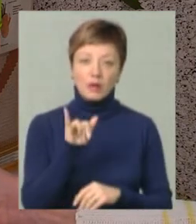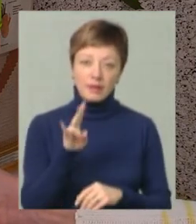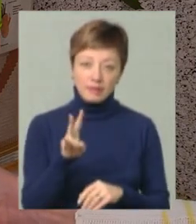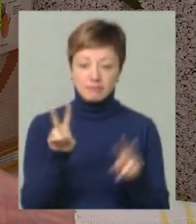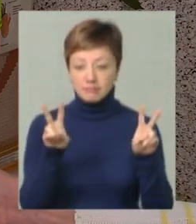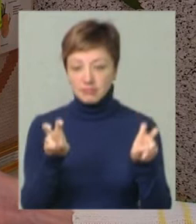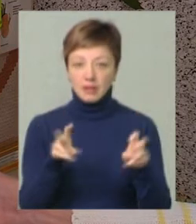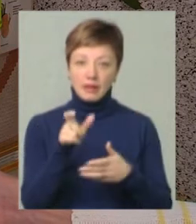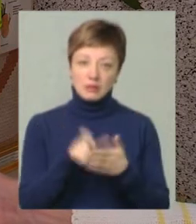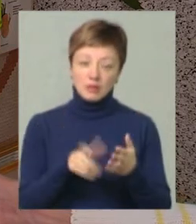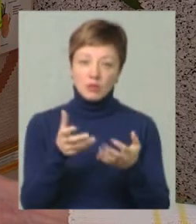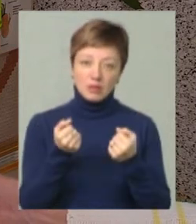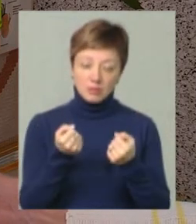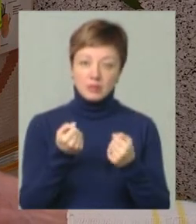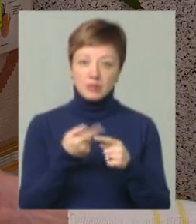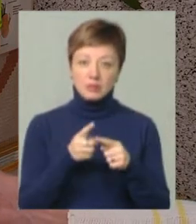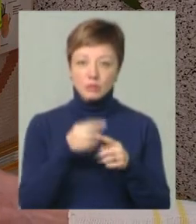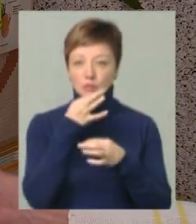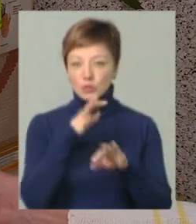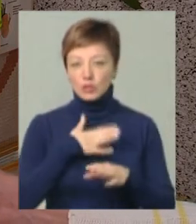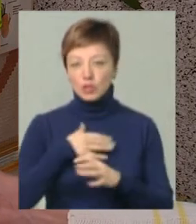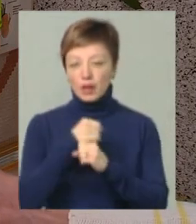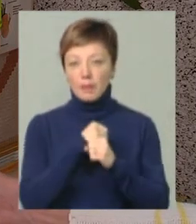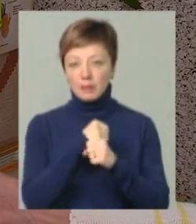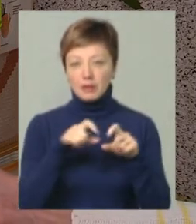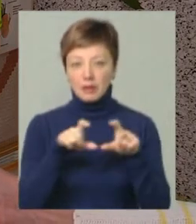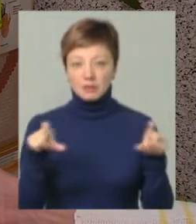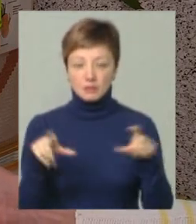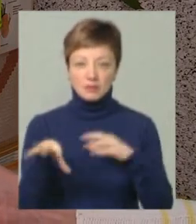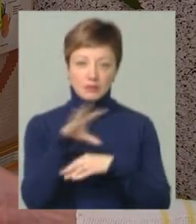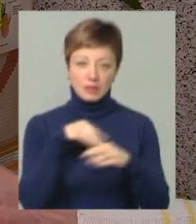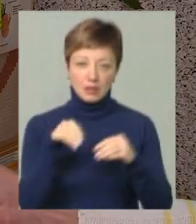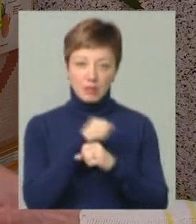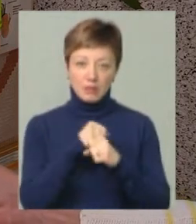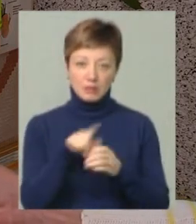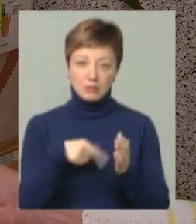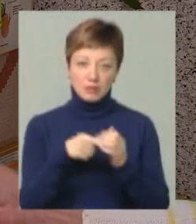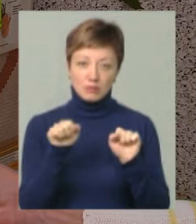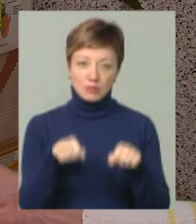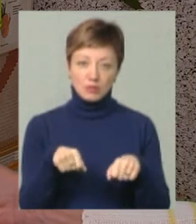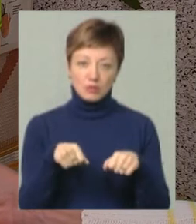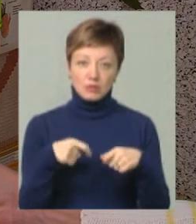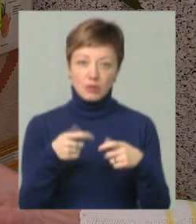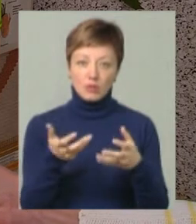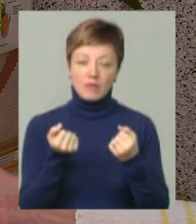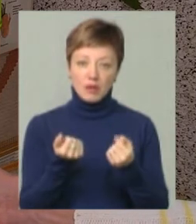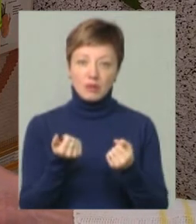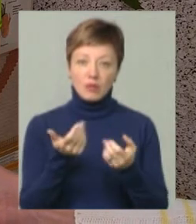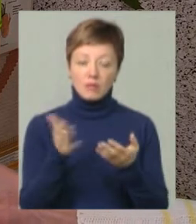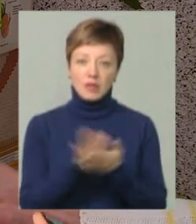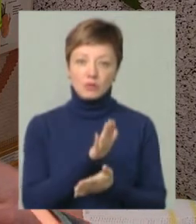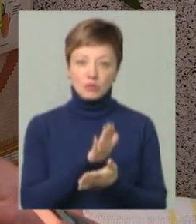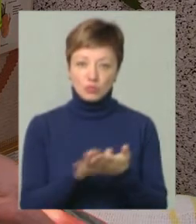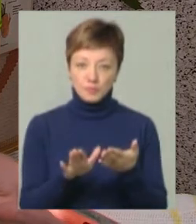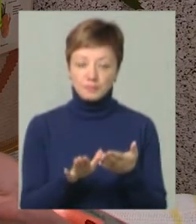їм рецепти, вони отримують рецепти і в будь-якій нашій аптеці, у всіх аптеках міста вони їх можуть отоварити і отримати